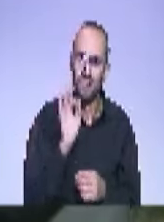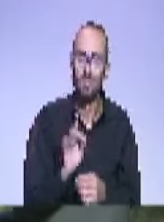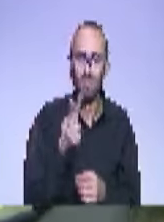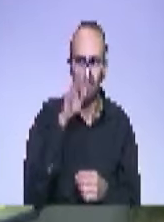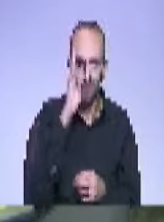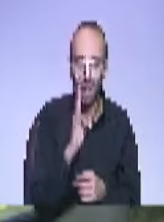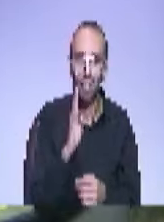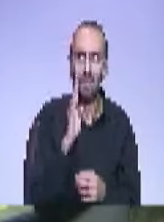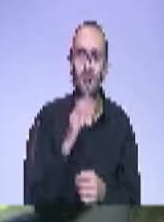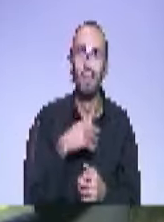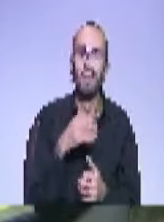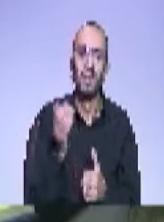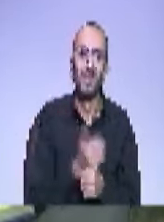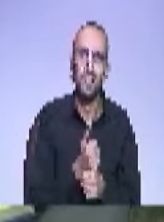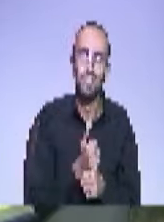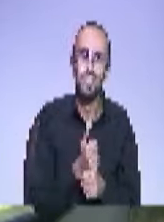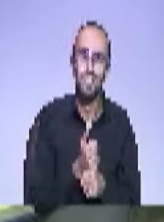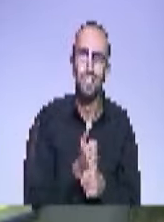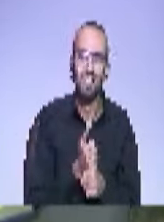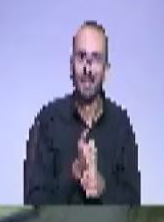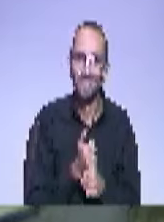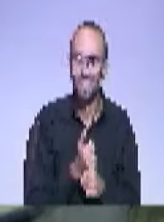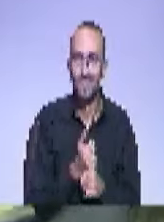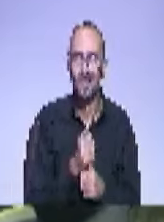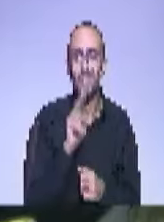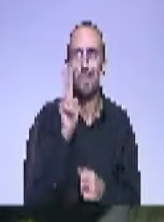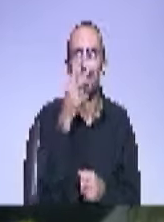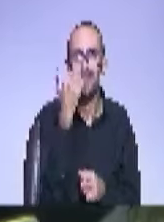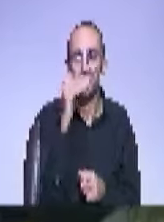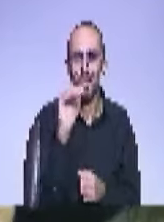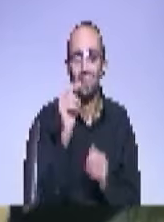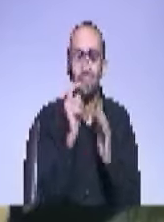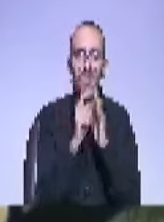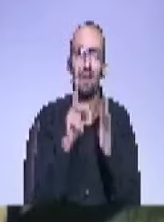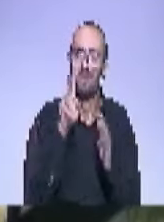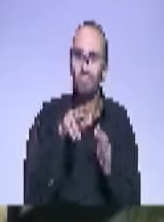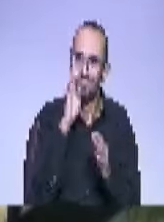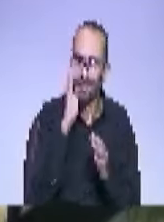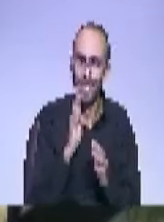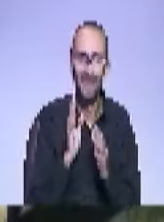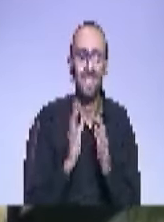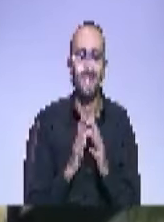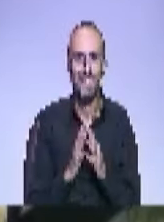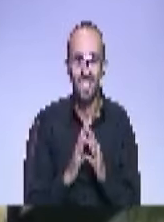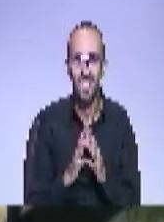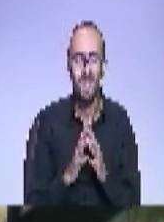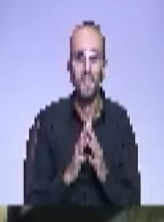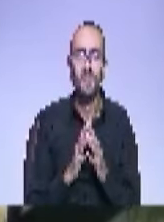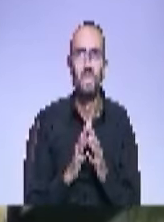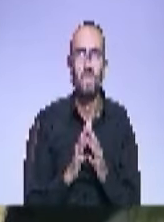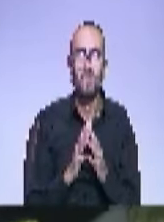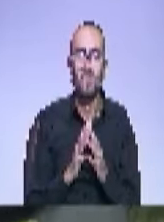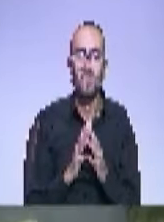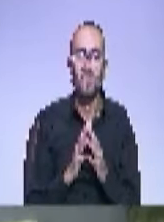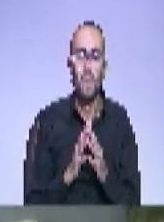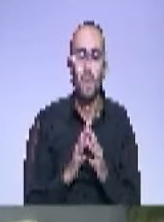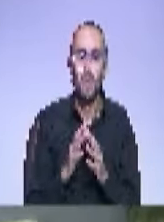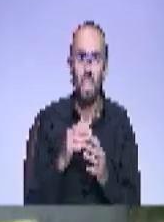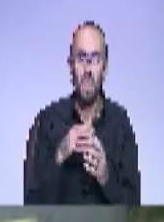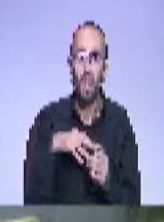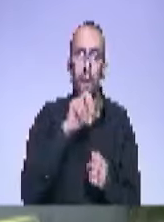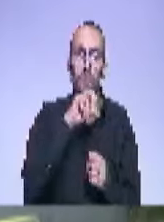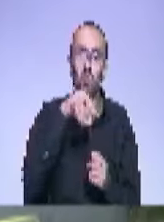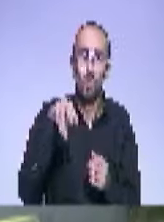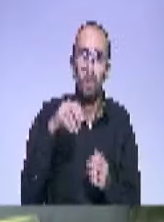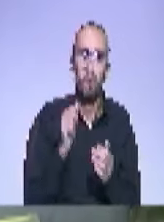بالظبط اتجوزت. عشان 17 ونص تبقى غير قانونيه يعني. لا لا 18 بالظبط. ماشي يا حبيبتي. بقالي 8 شهور في